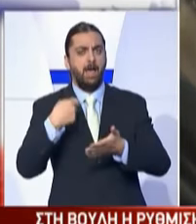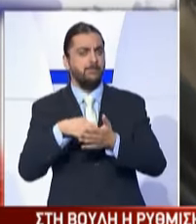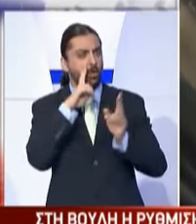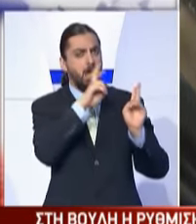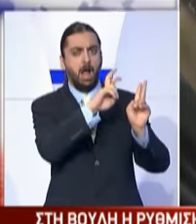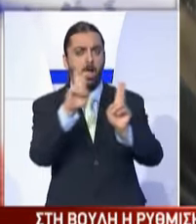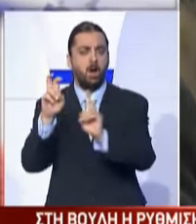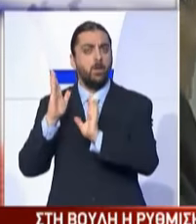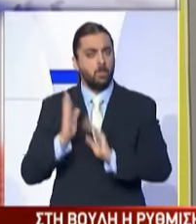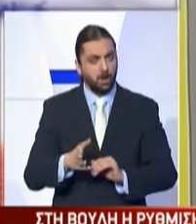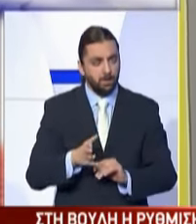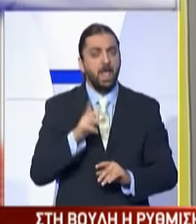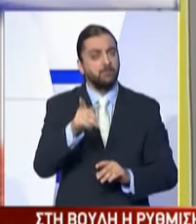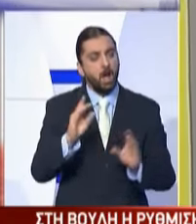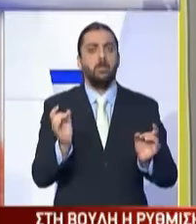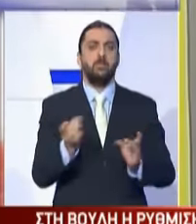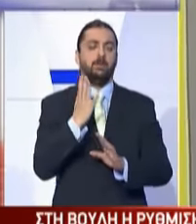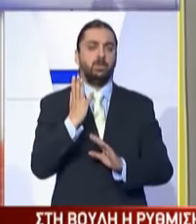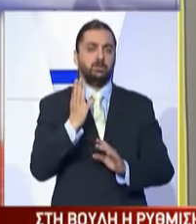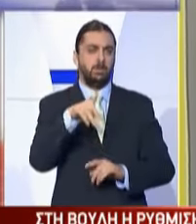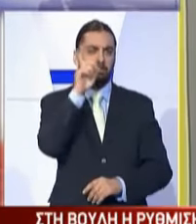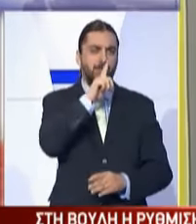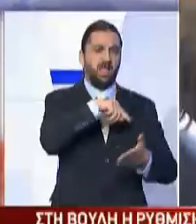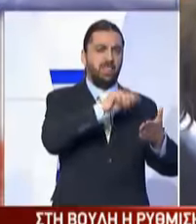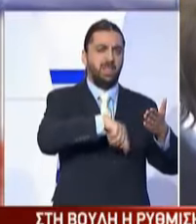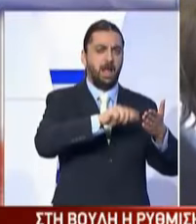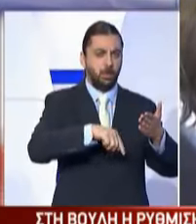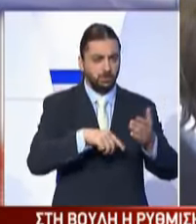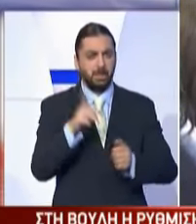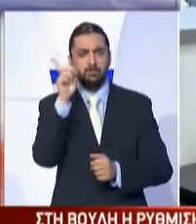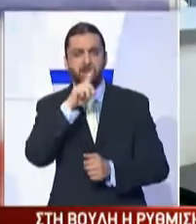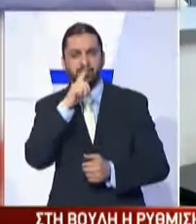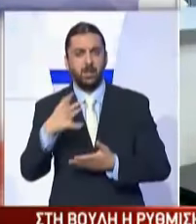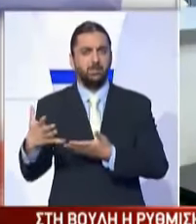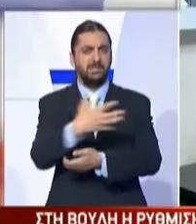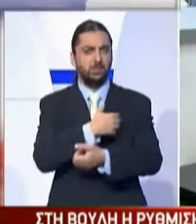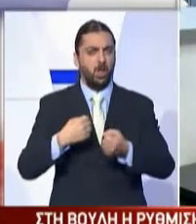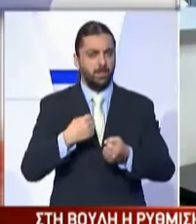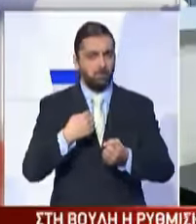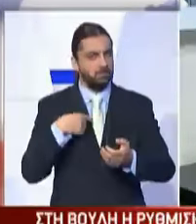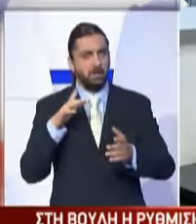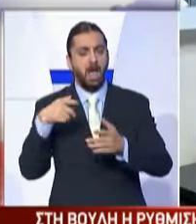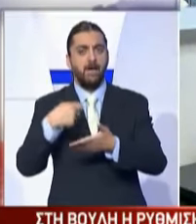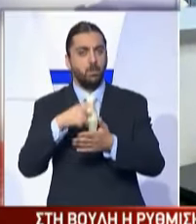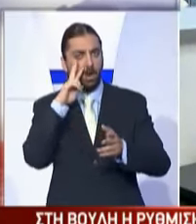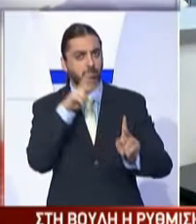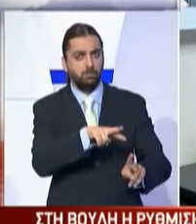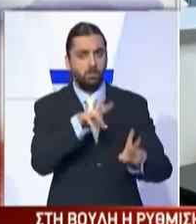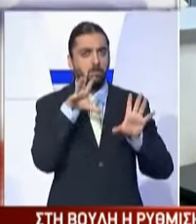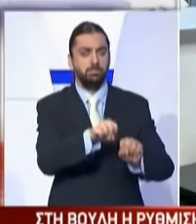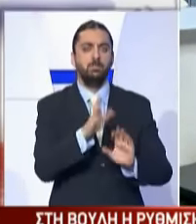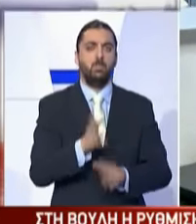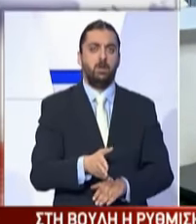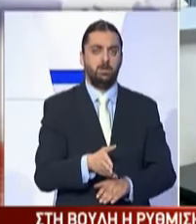αναμένεται να εντοπίζονται περιπτώσεις ψευδών δηλώσεων φορολογίας εισοδήματος και εικονικού πόθεν αίσχες. Θα ελέγχεται αυτή τη στιγμή η οικονομική συμπεριφορά